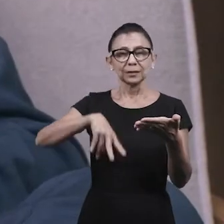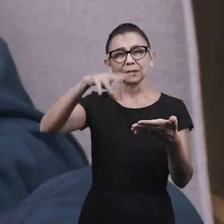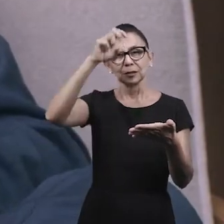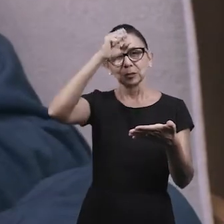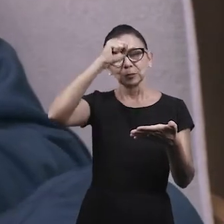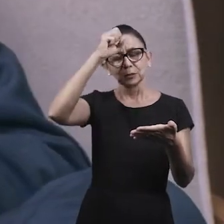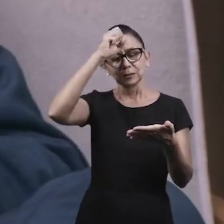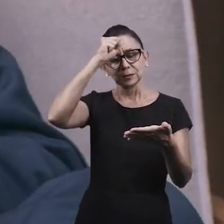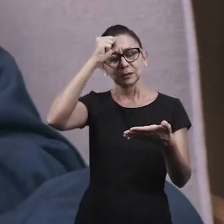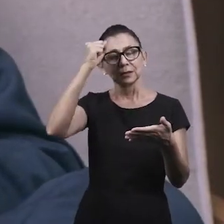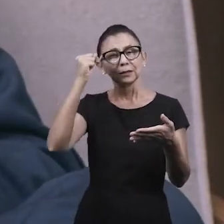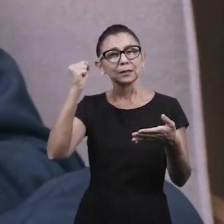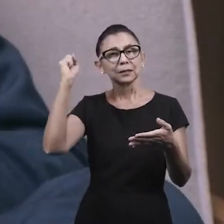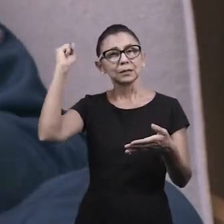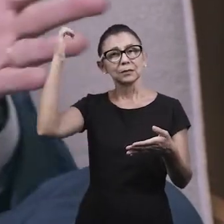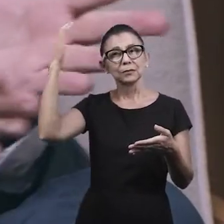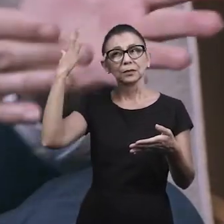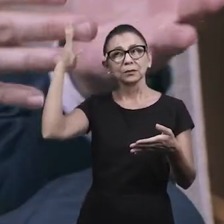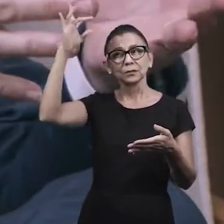de Dieu.